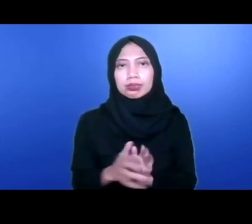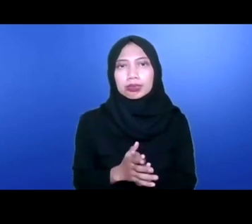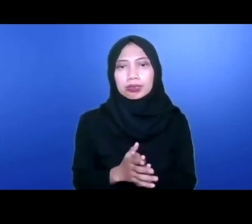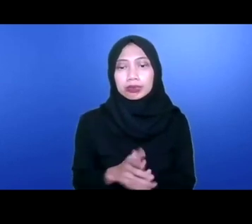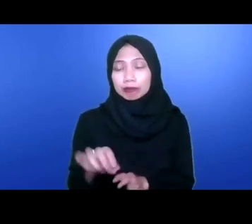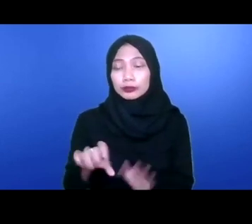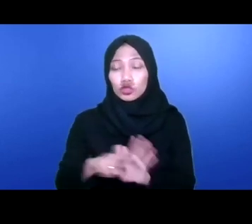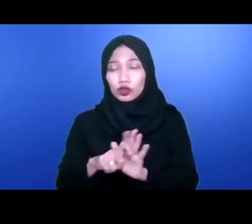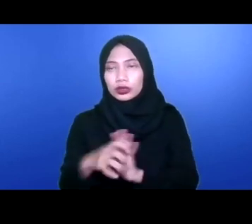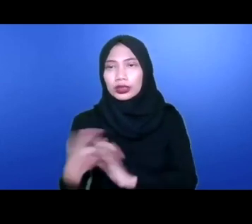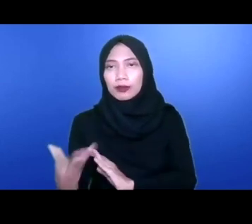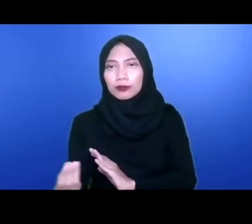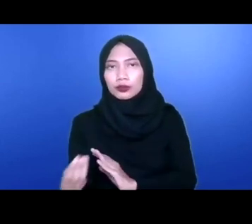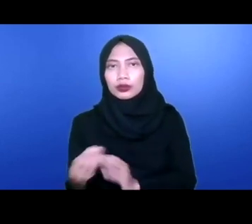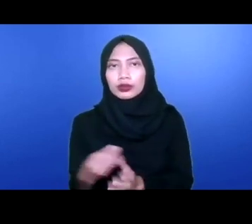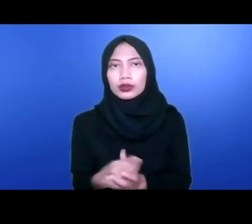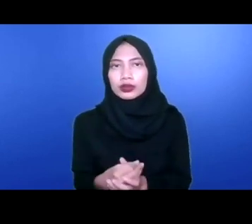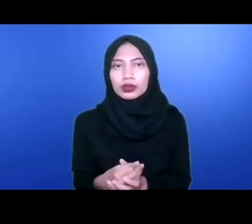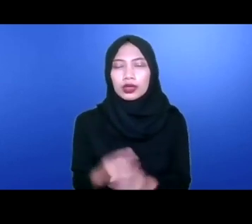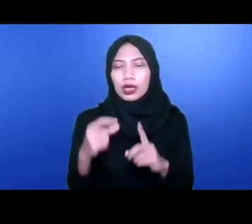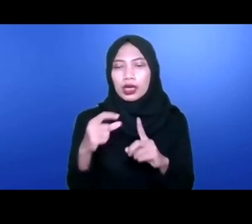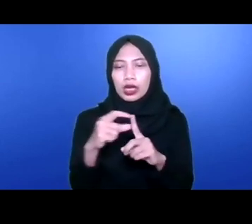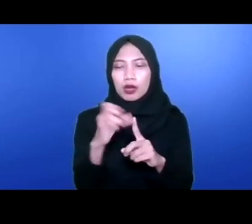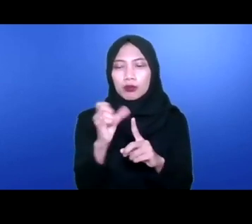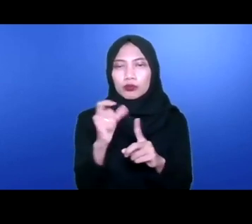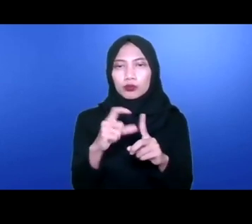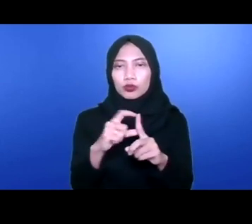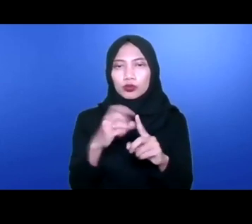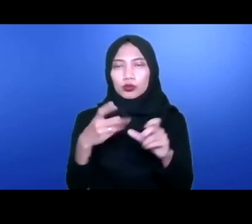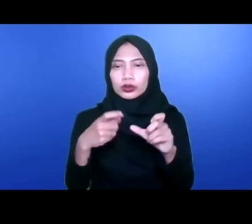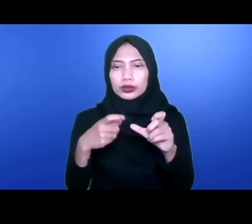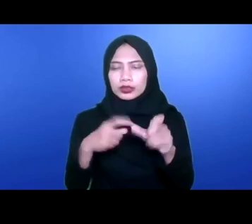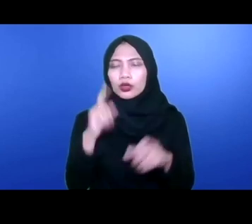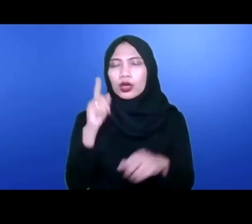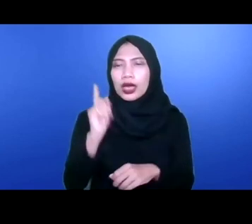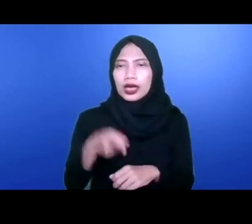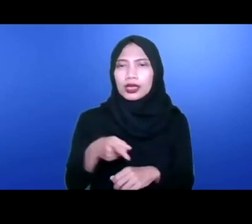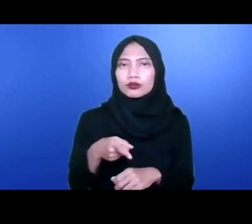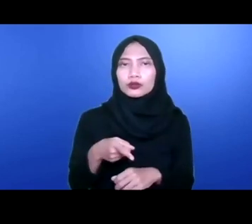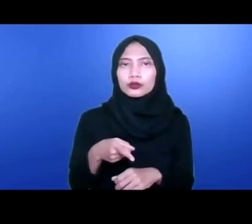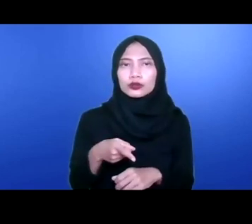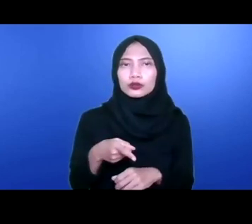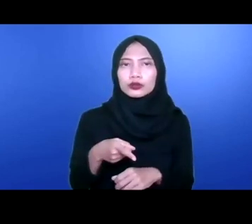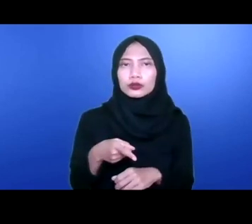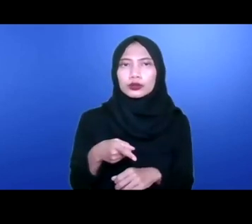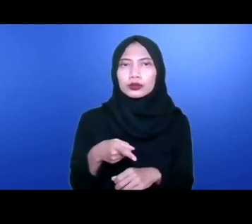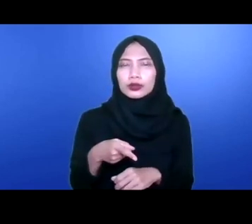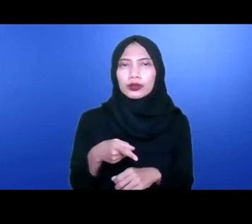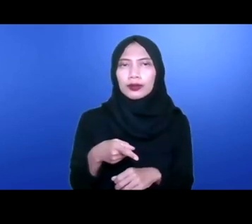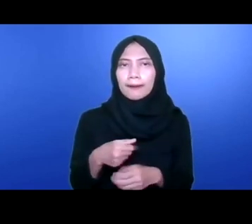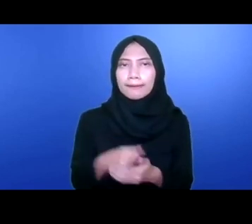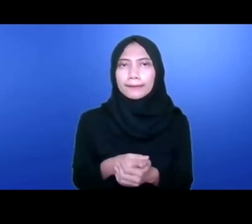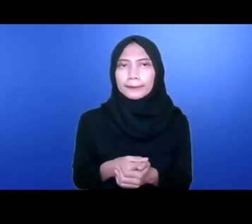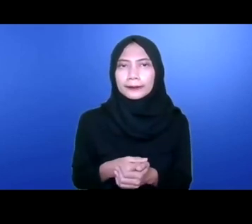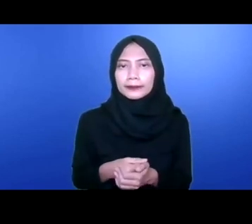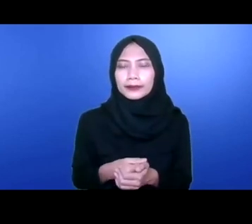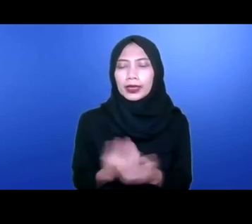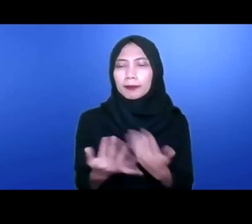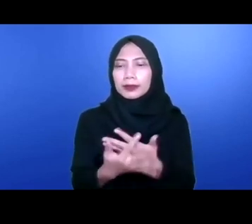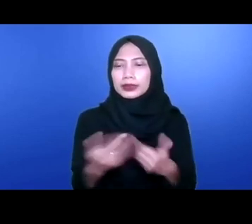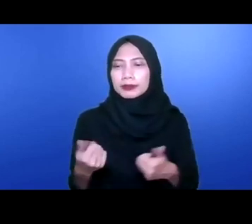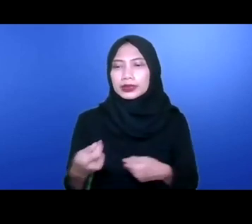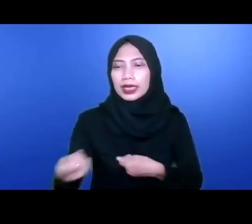nih, mereka bikin namanya PRUDES, Produk Unggulan Desa, itu juga mengikut sertakan orang mau melakukan transaksi